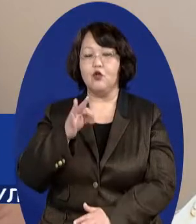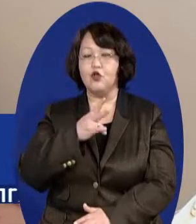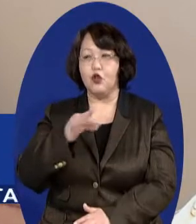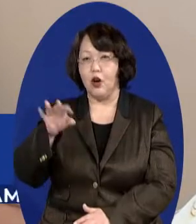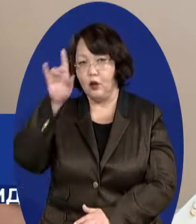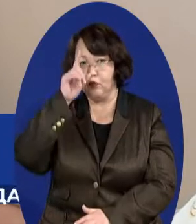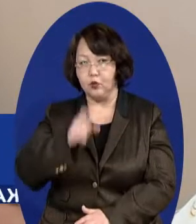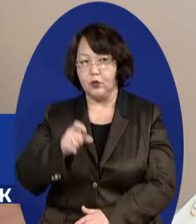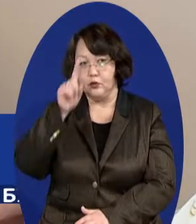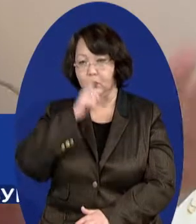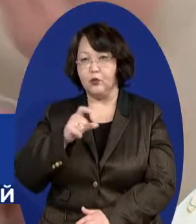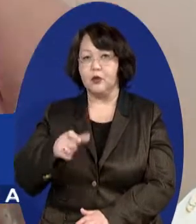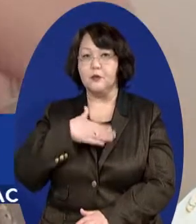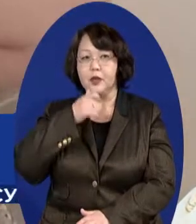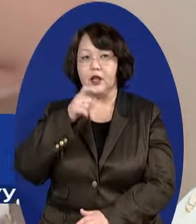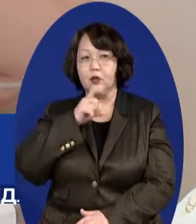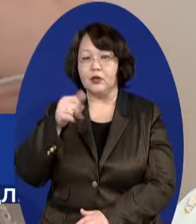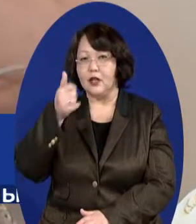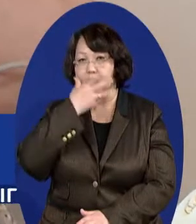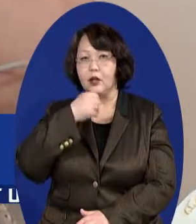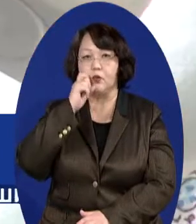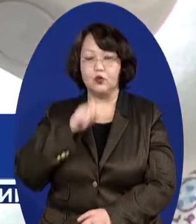нь нэрүүлэх сайн сайхан бүгдийг үсэ.